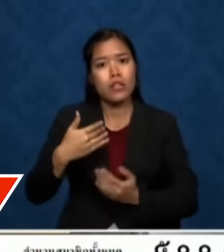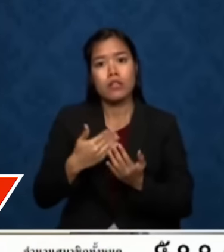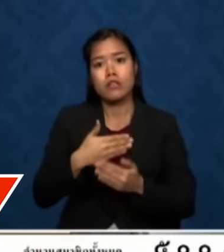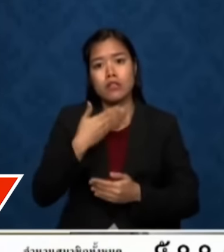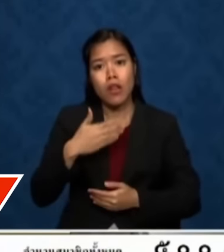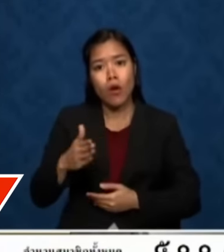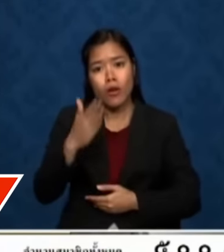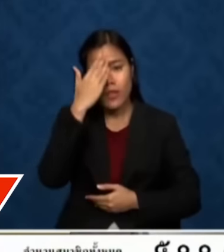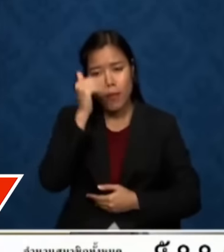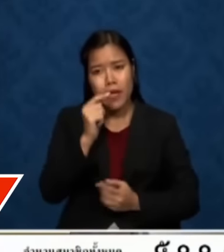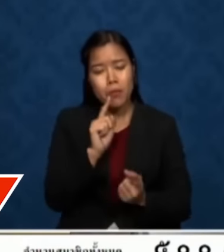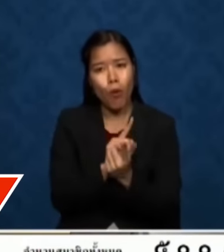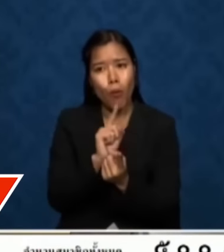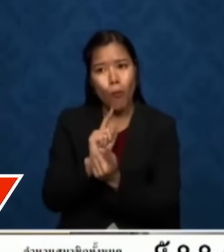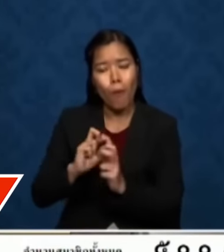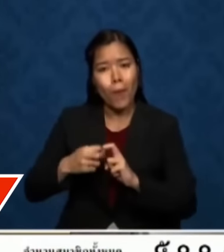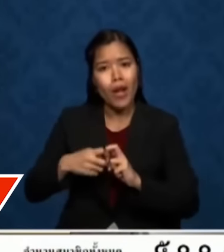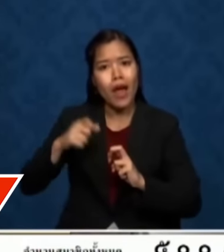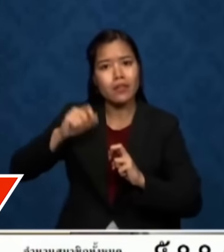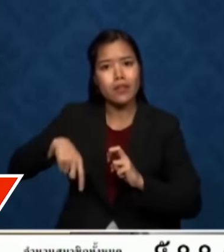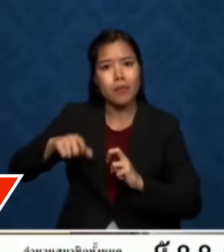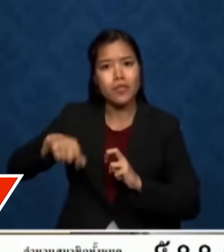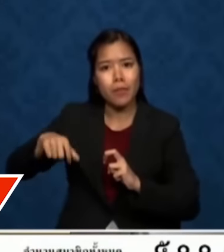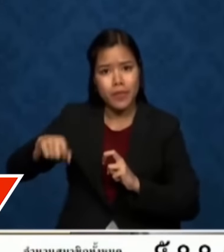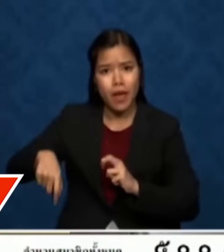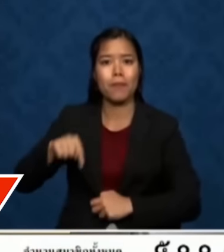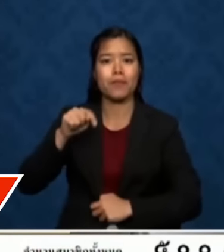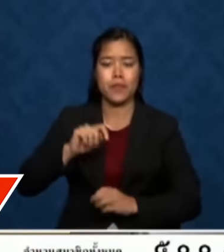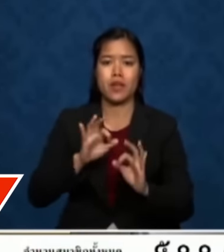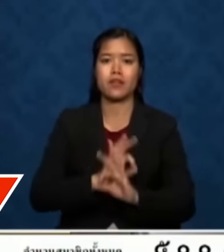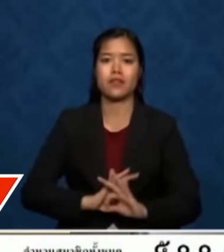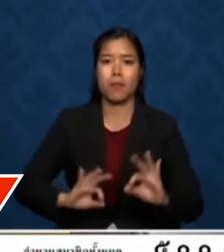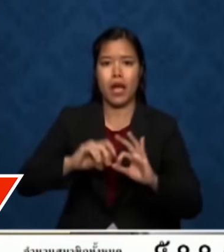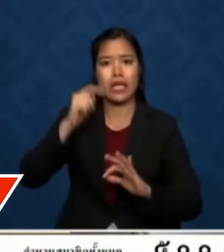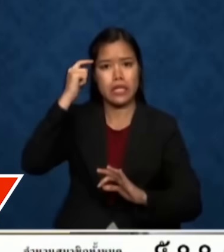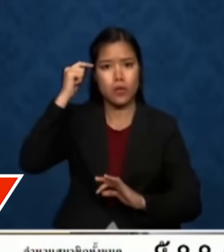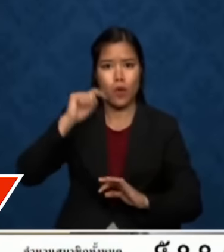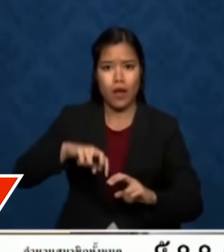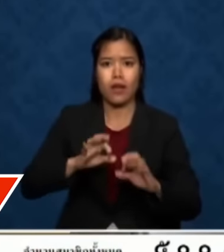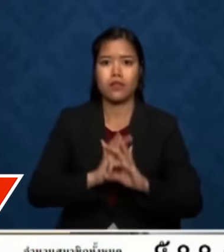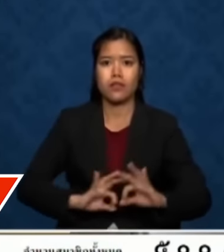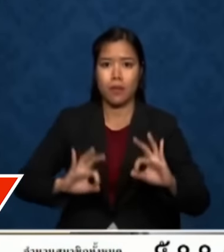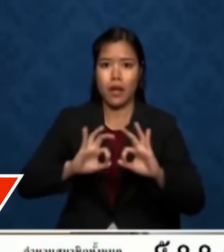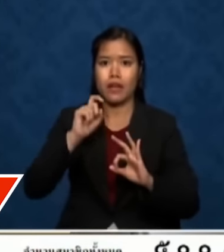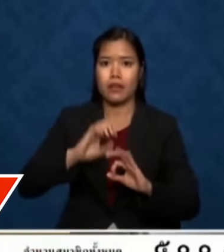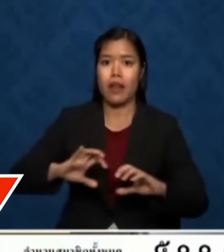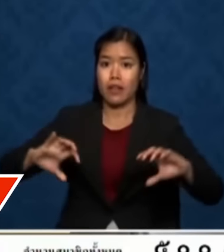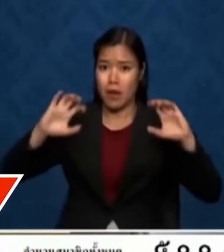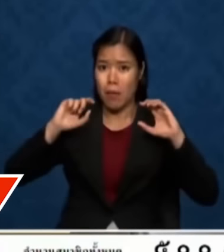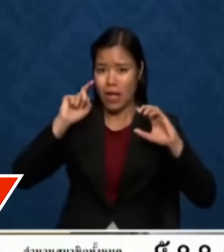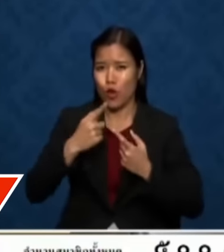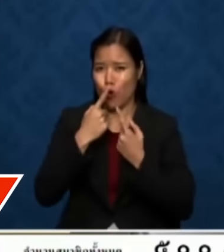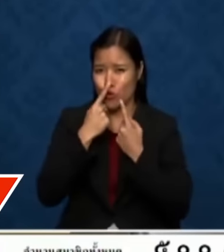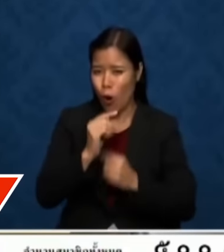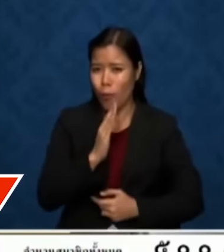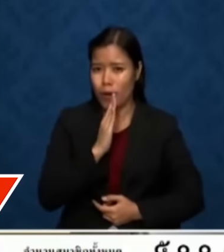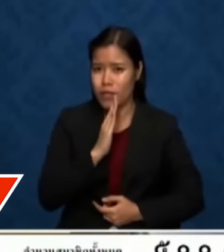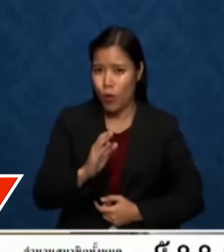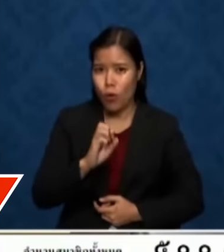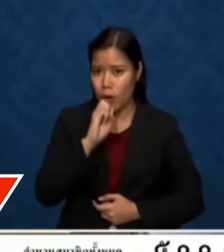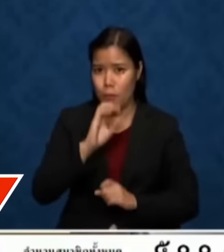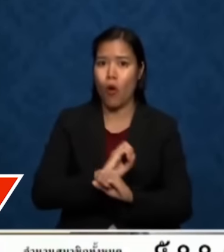คะดิฉันคิดว่านี่คือสิ่งสำคัญที่สุดนะคะที่รัฐบาลต้องตอบคำถามให้ได้ค่ะว่าไม่เ